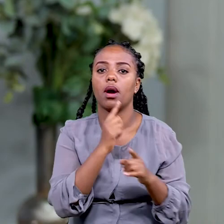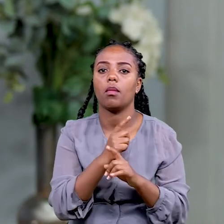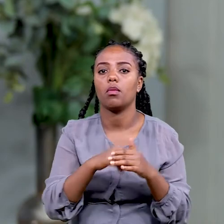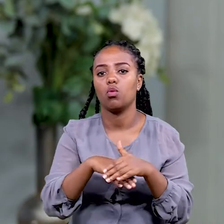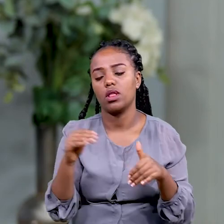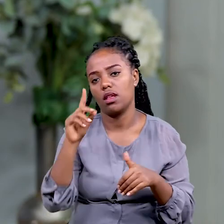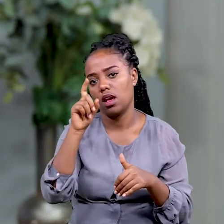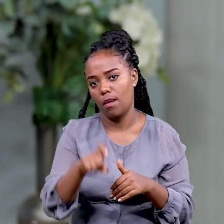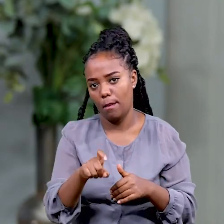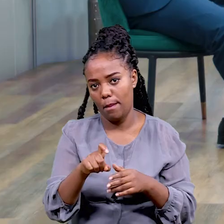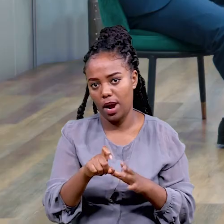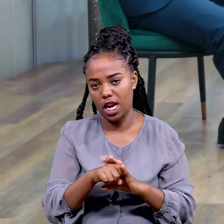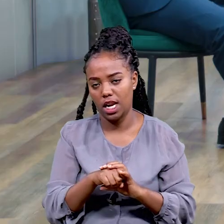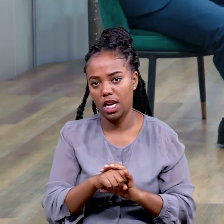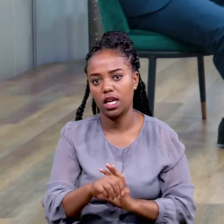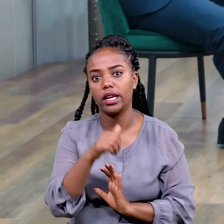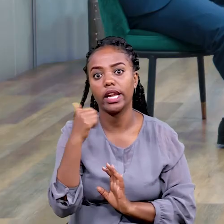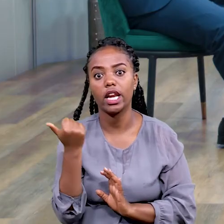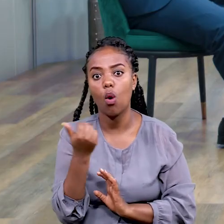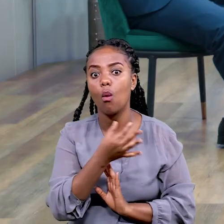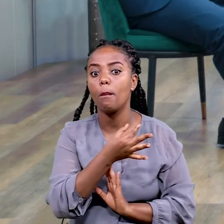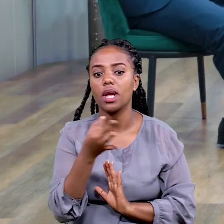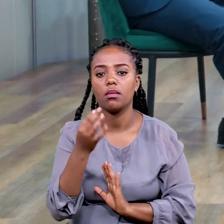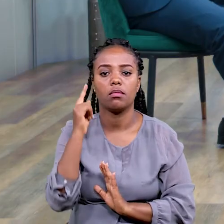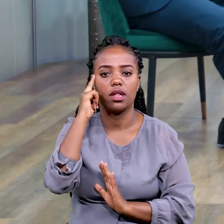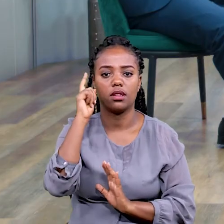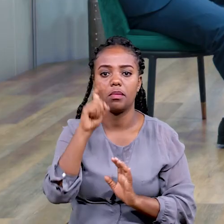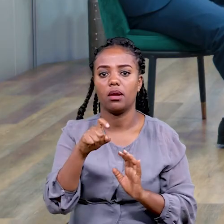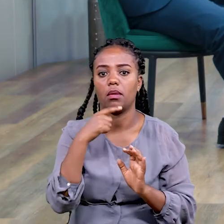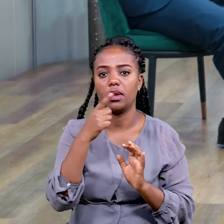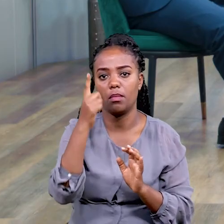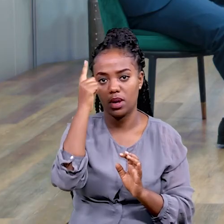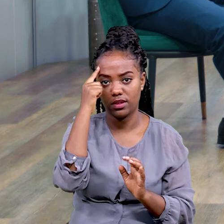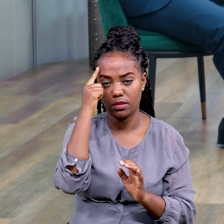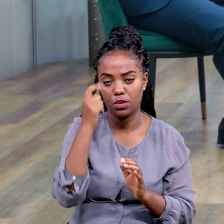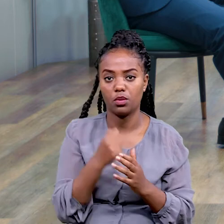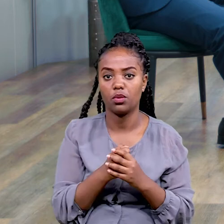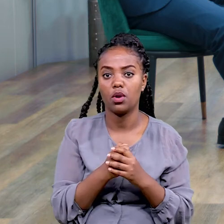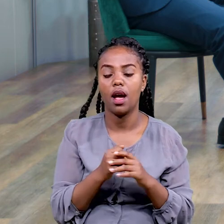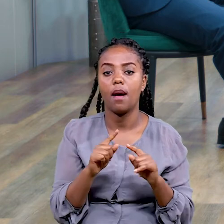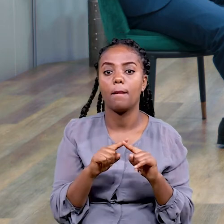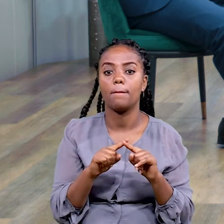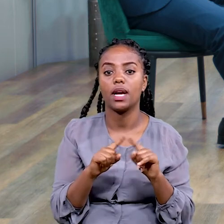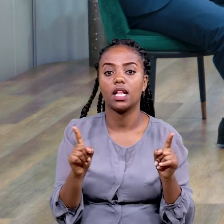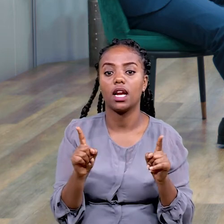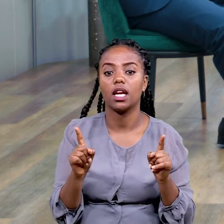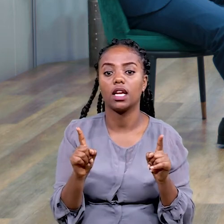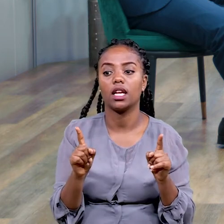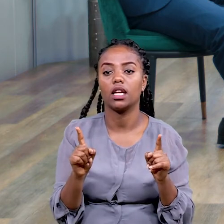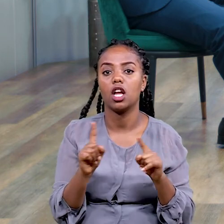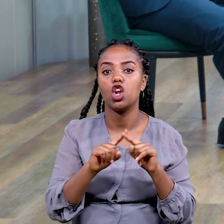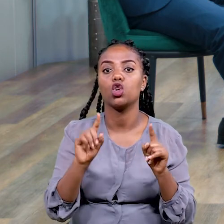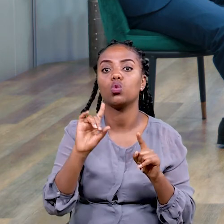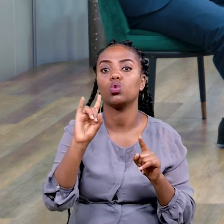በአግባቡ ሊወጣ ይገባል። ሌላው በደንብ መታሰብ ያለበት ብዬ የማስበው በተለይ ልጅ